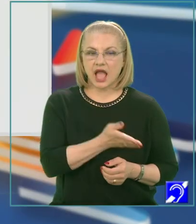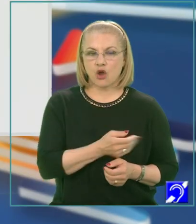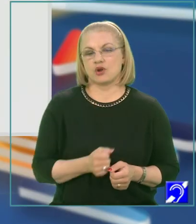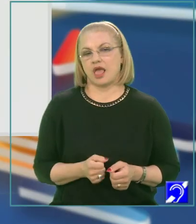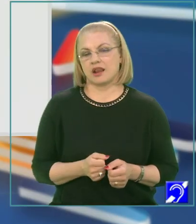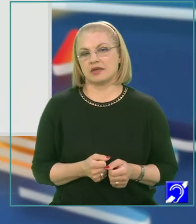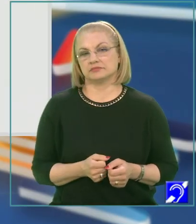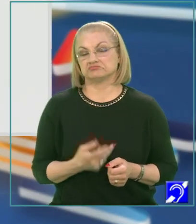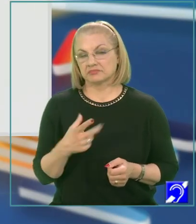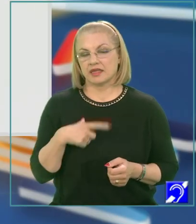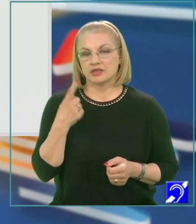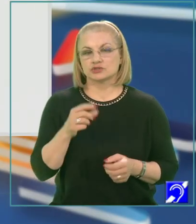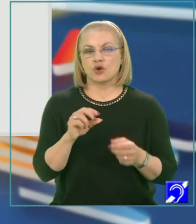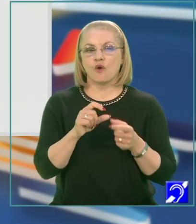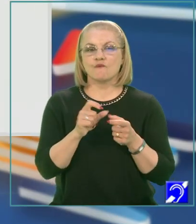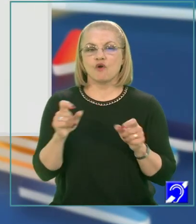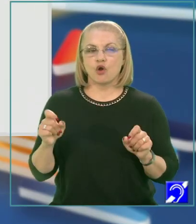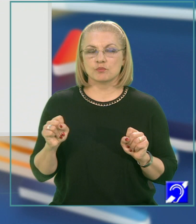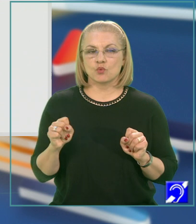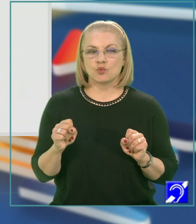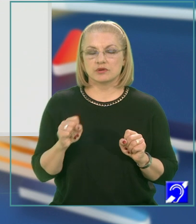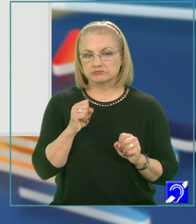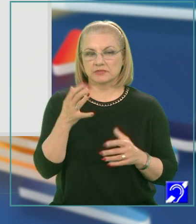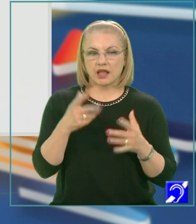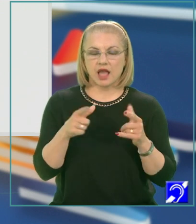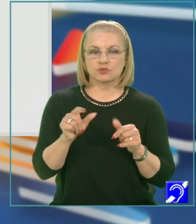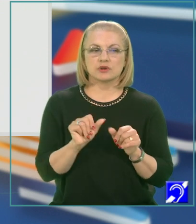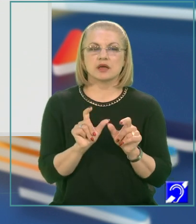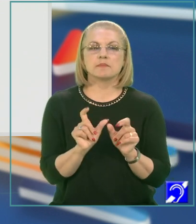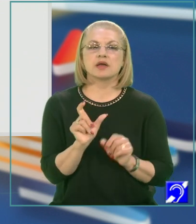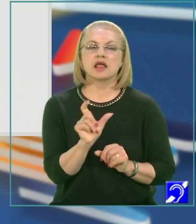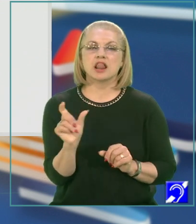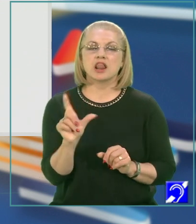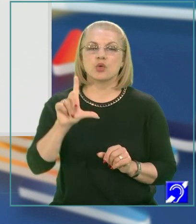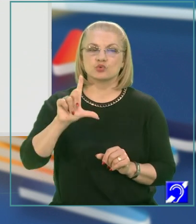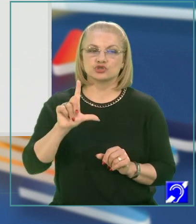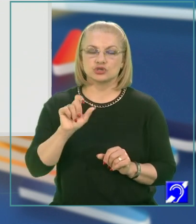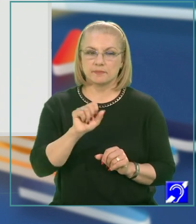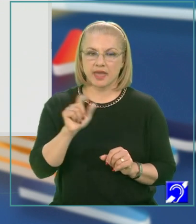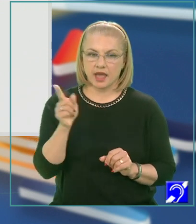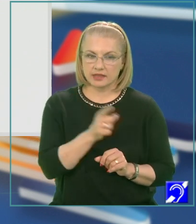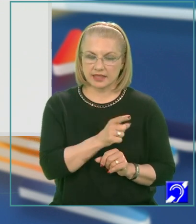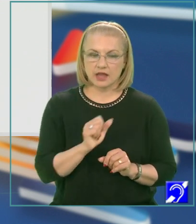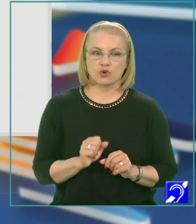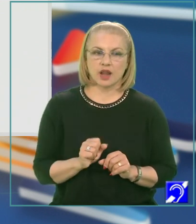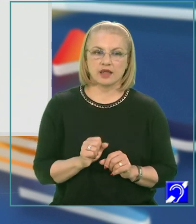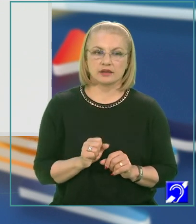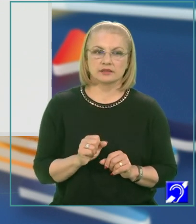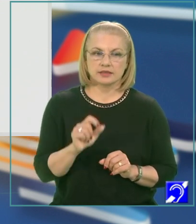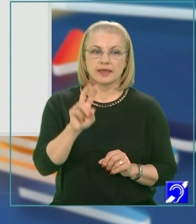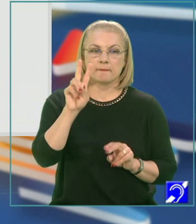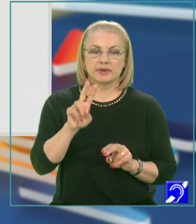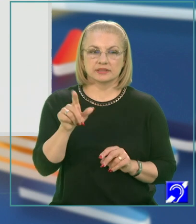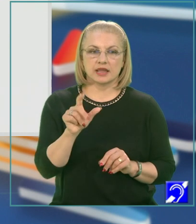o formulă prin care putem calcula lungimea acestei diagonale. Pătratul diagonală este egal cu suma